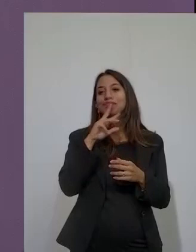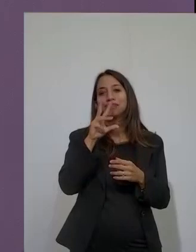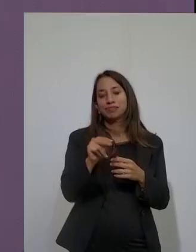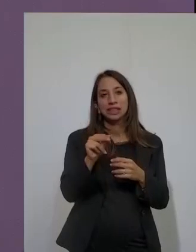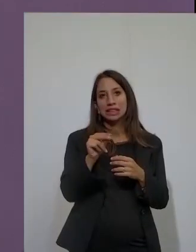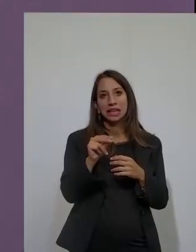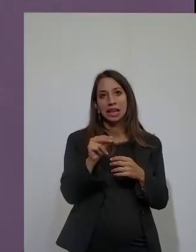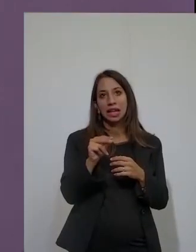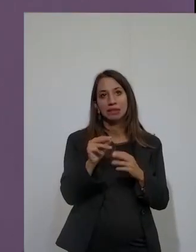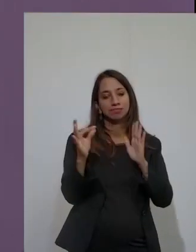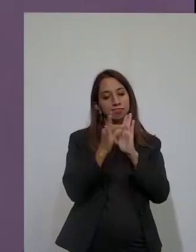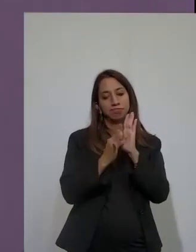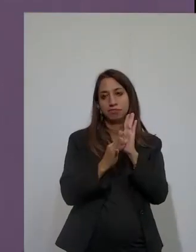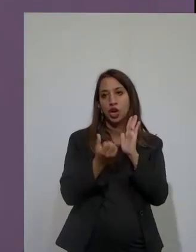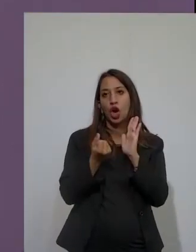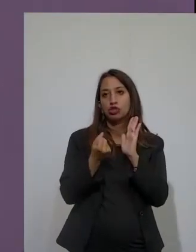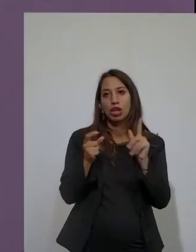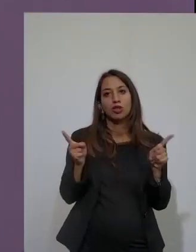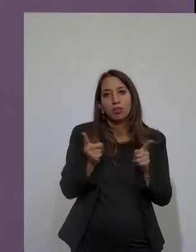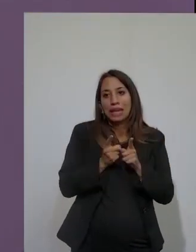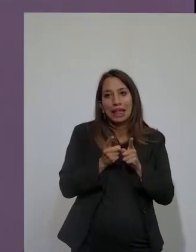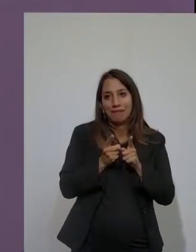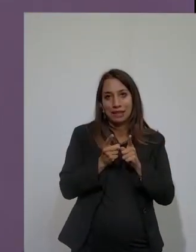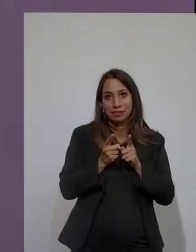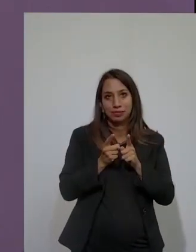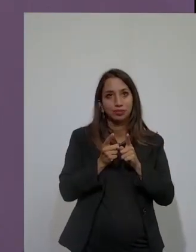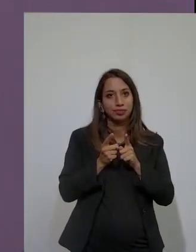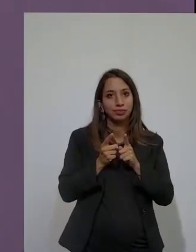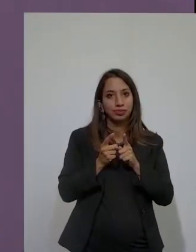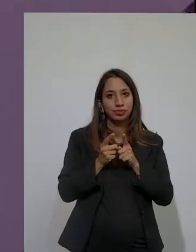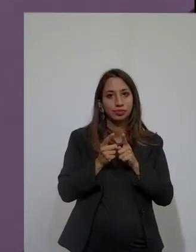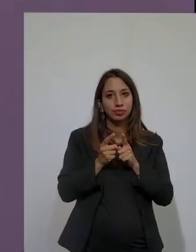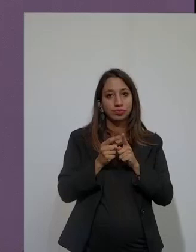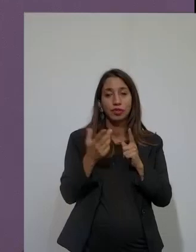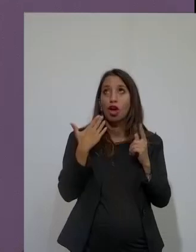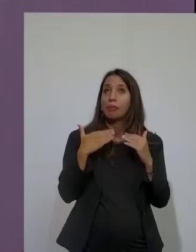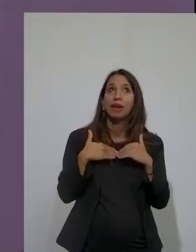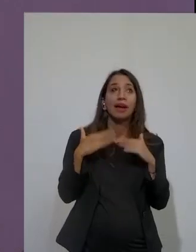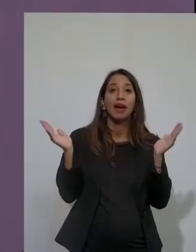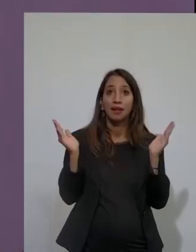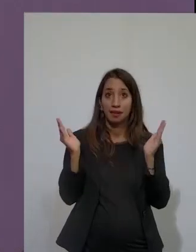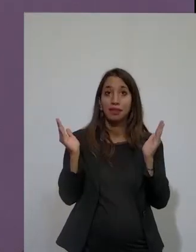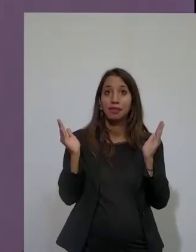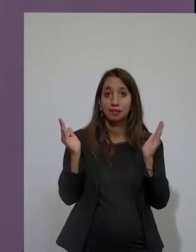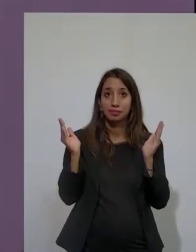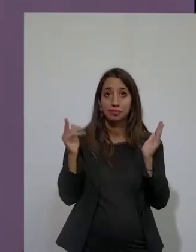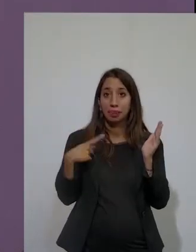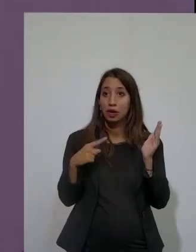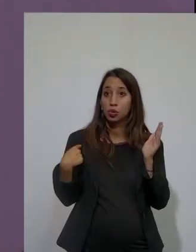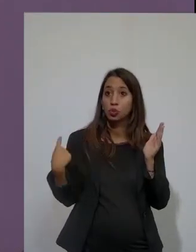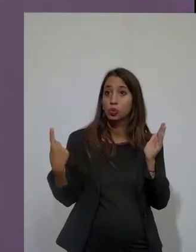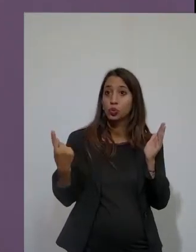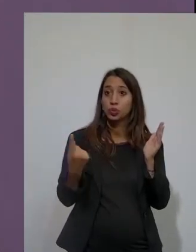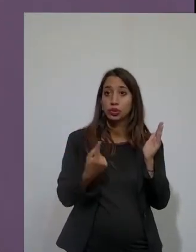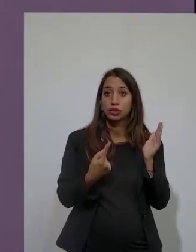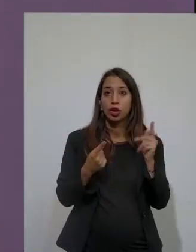qualche concetto molto brevemente, nel senso che l'open air per tutti noi non deve